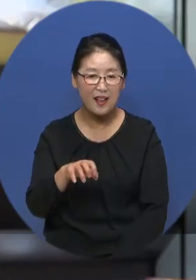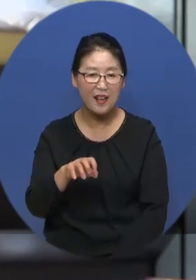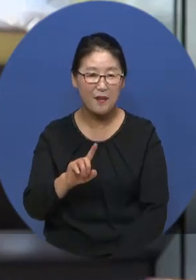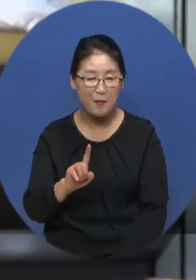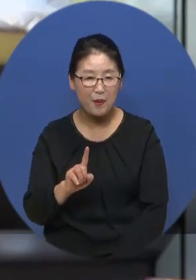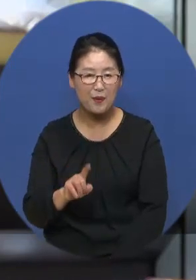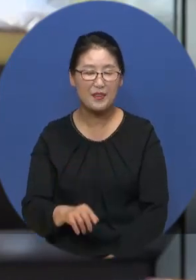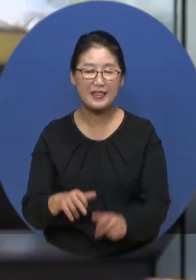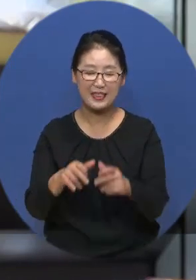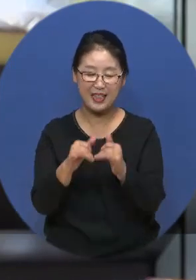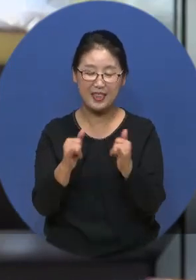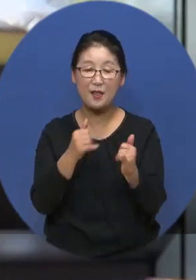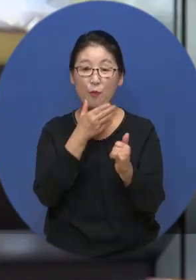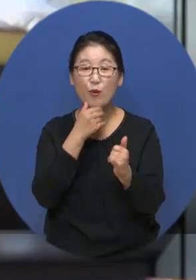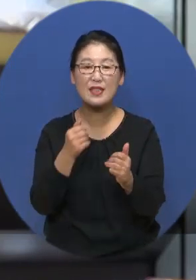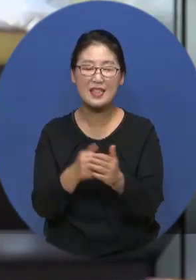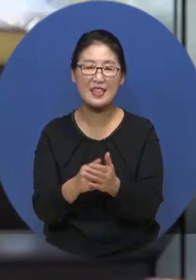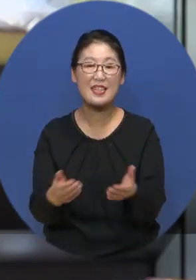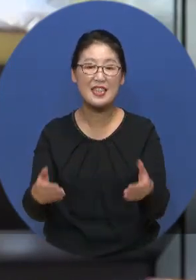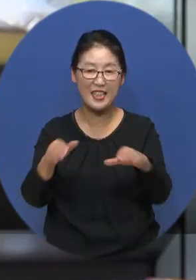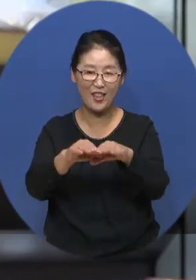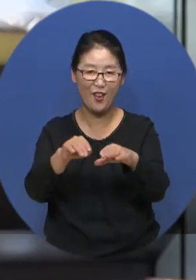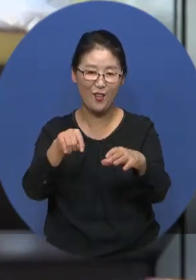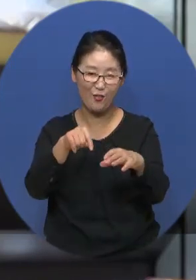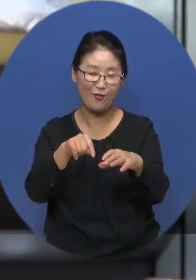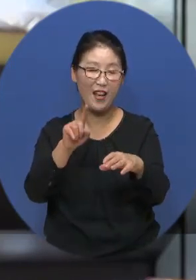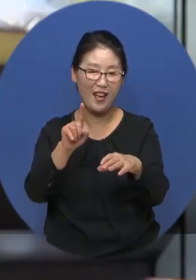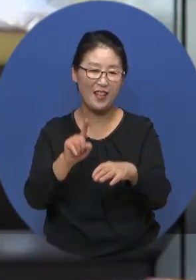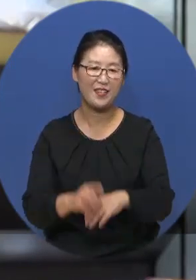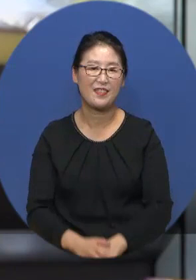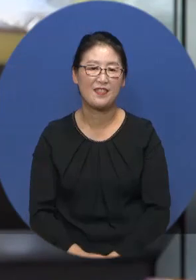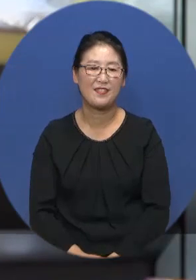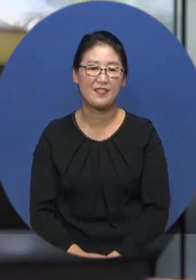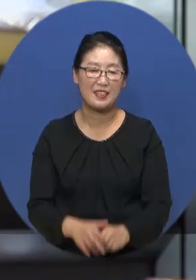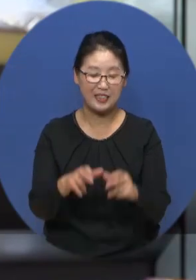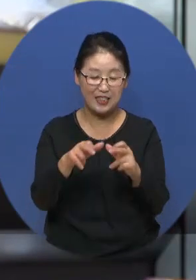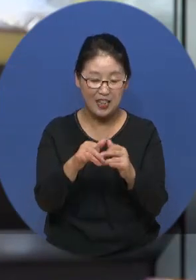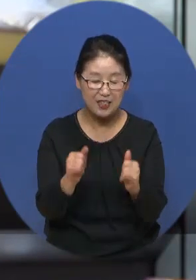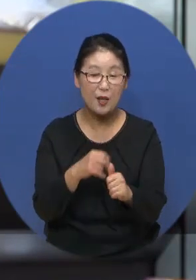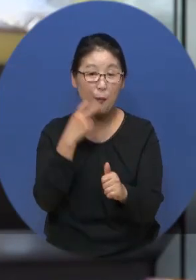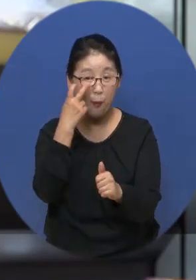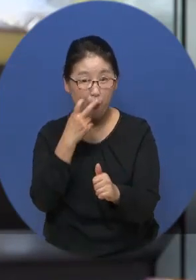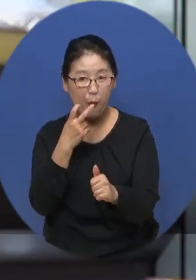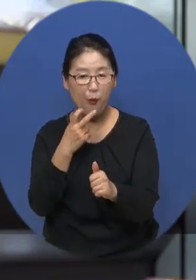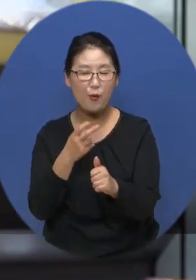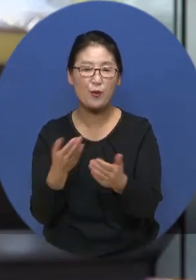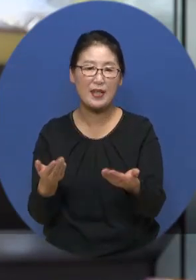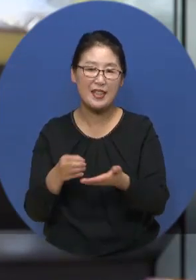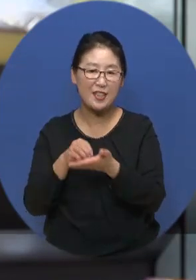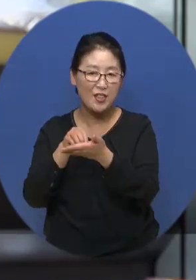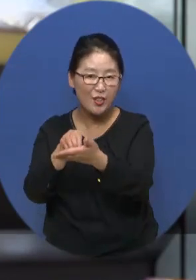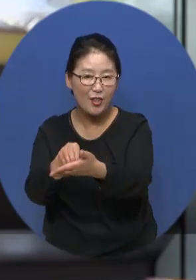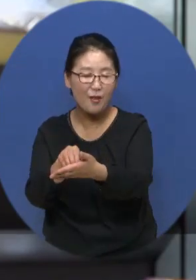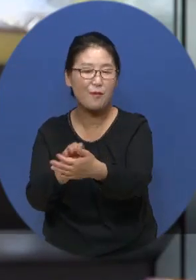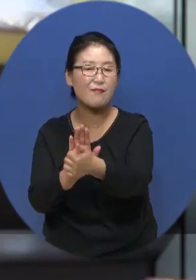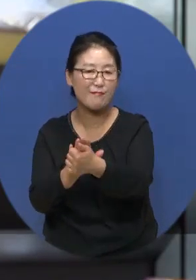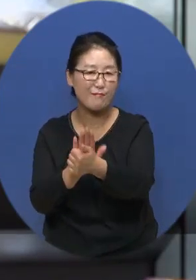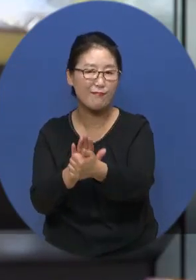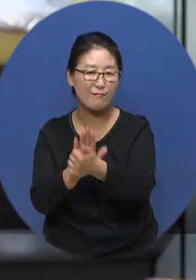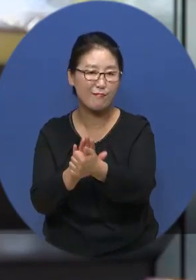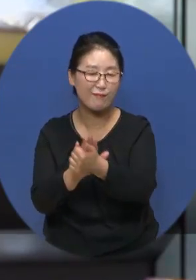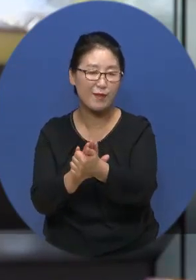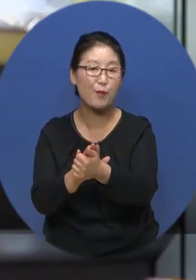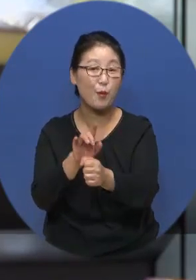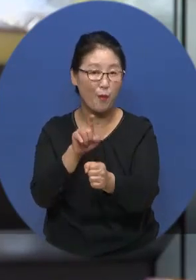이제 장애인 복지 시설의 하나로서 장애인들을 보호하면서 이제 취업을 이제 지원하는 게 목적인데요.